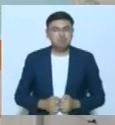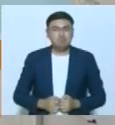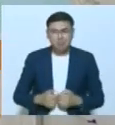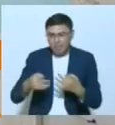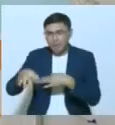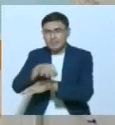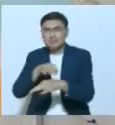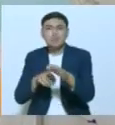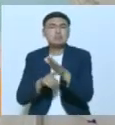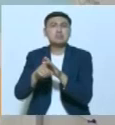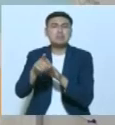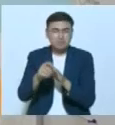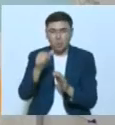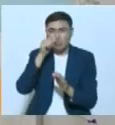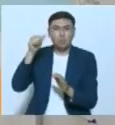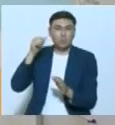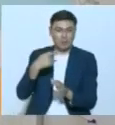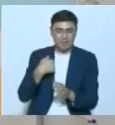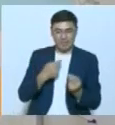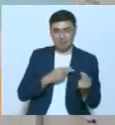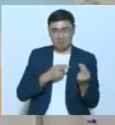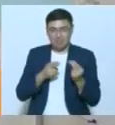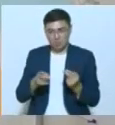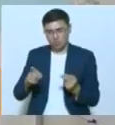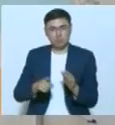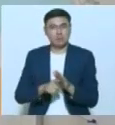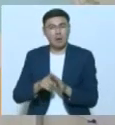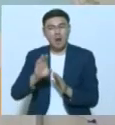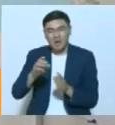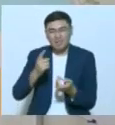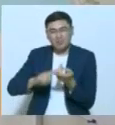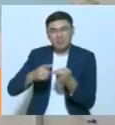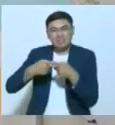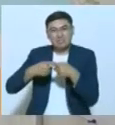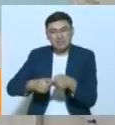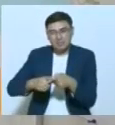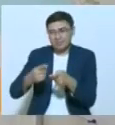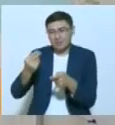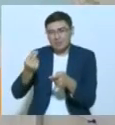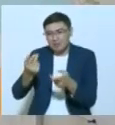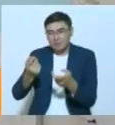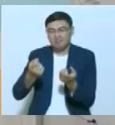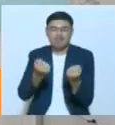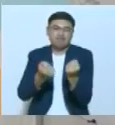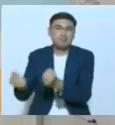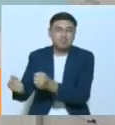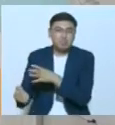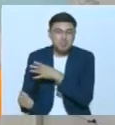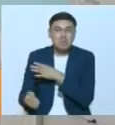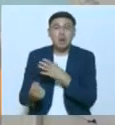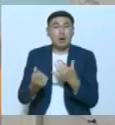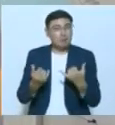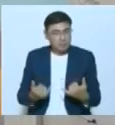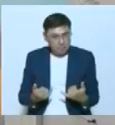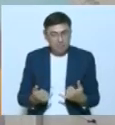Проект должен был стартовать еще в наш прошлый приезд. Однако из-за заминок с технико-экономическим обоснованием процесс затянулся. Но сейчас